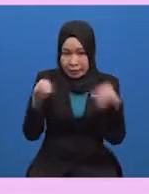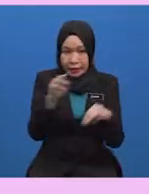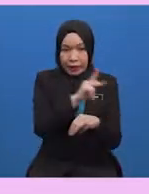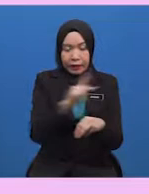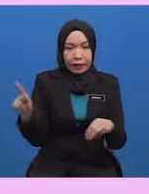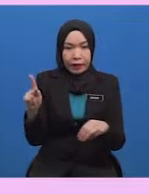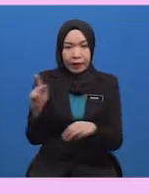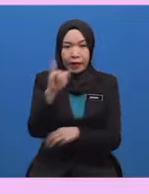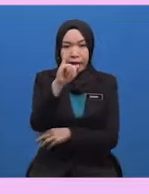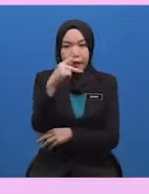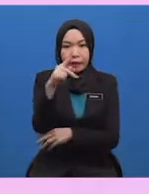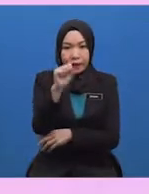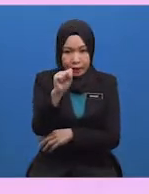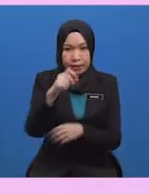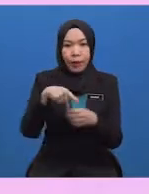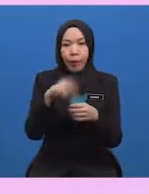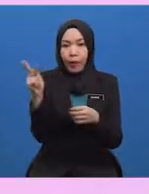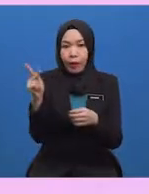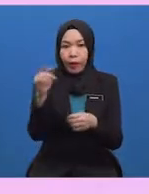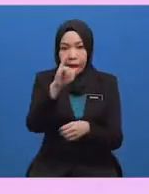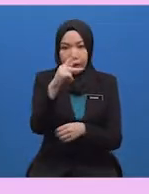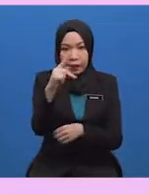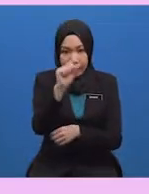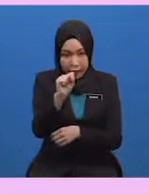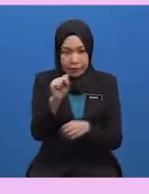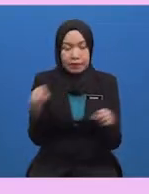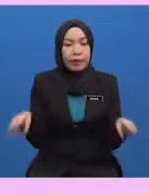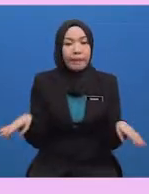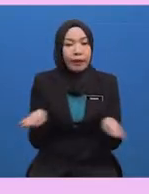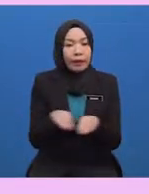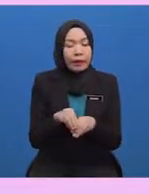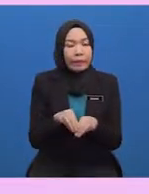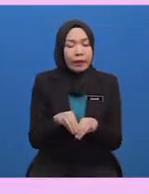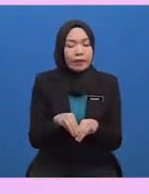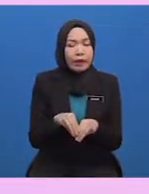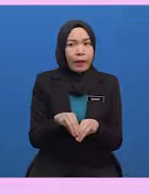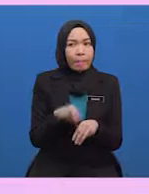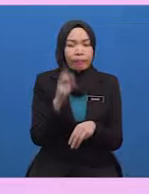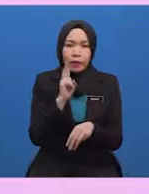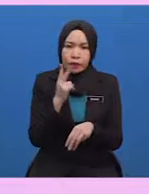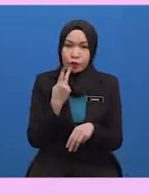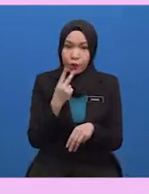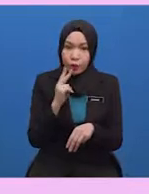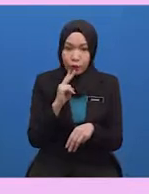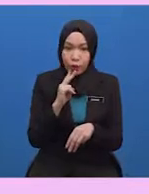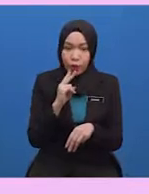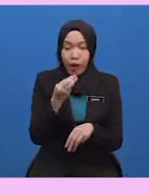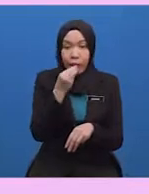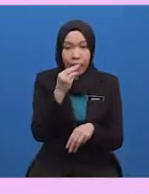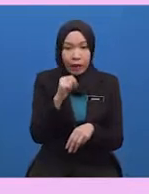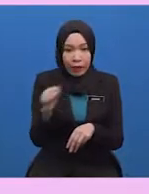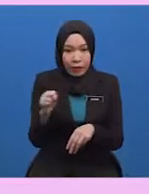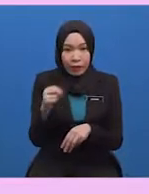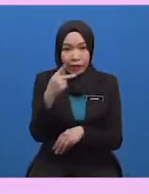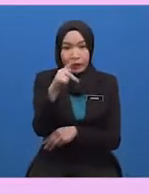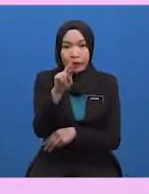bandar seperti sayur-sayuran, ubi, pisang, kerepek, hasil kraftangan dan sebagainya. Ini akan